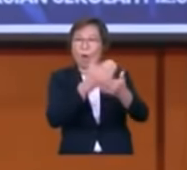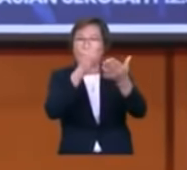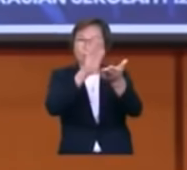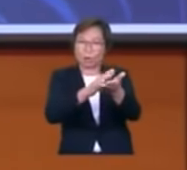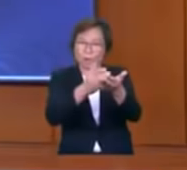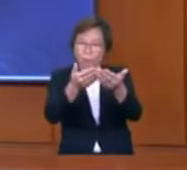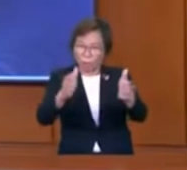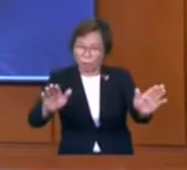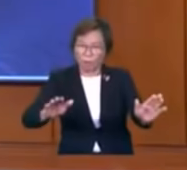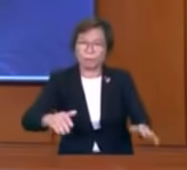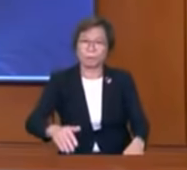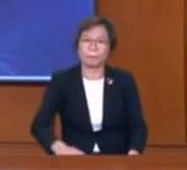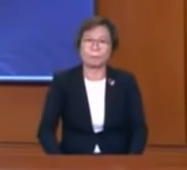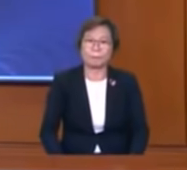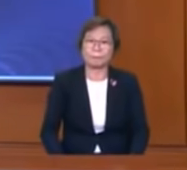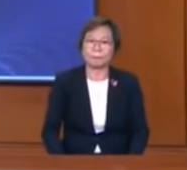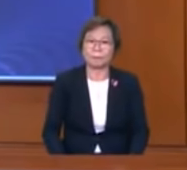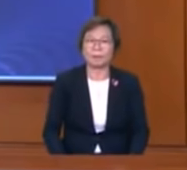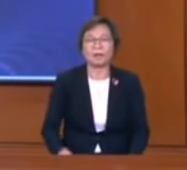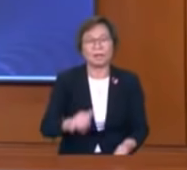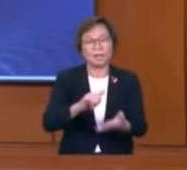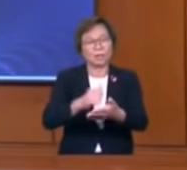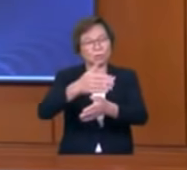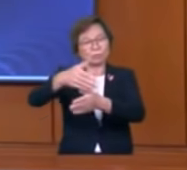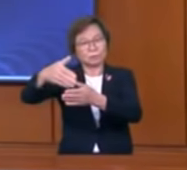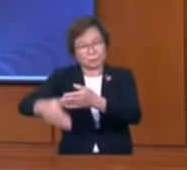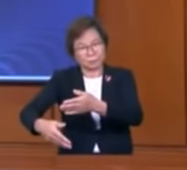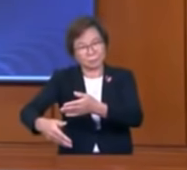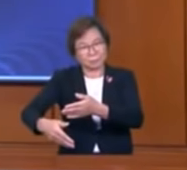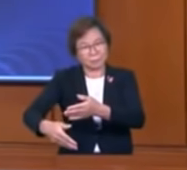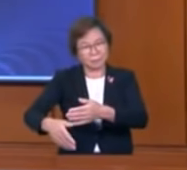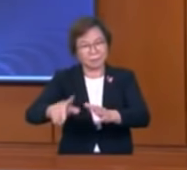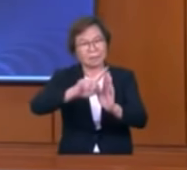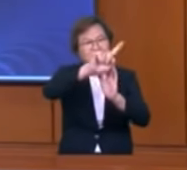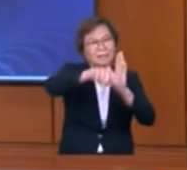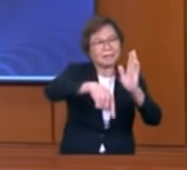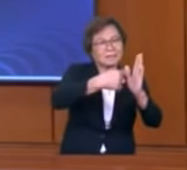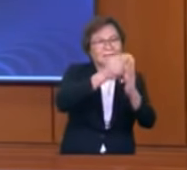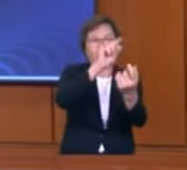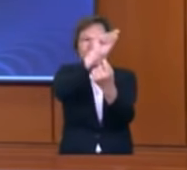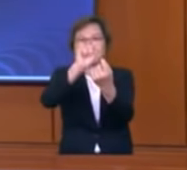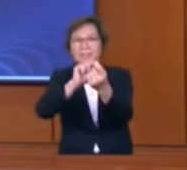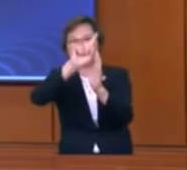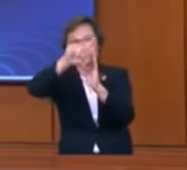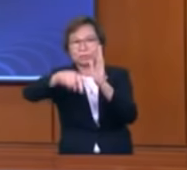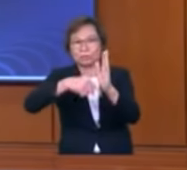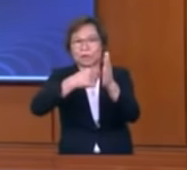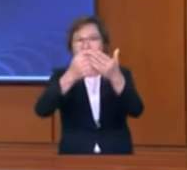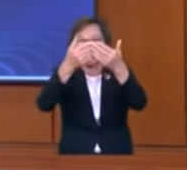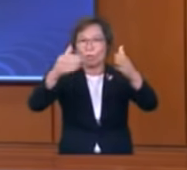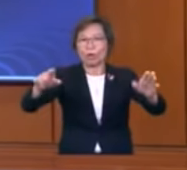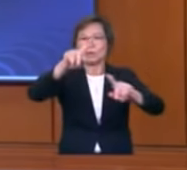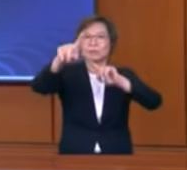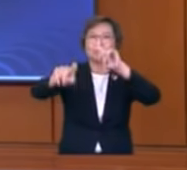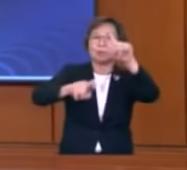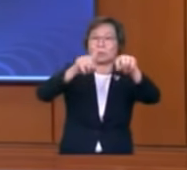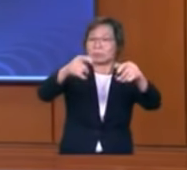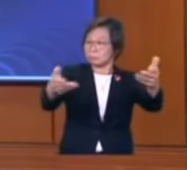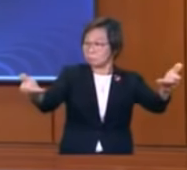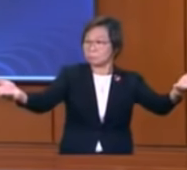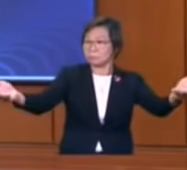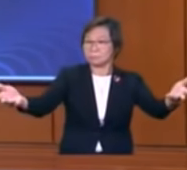membuka sebuah sekolah Desa itu saja pejam SC klik play book kepada soalan